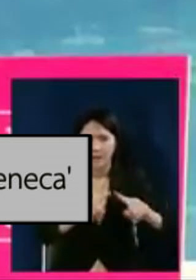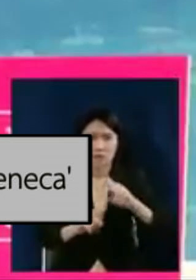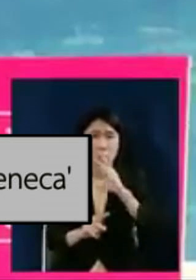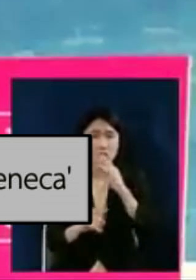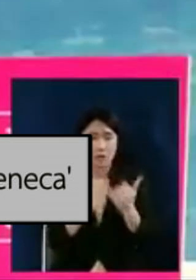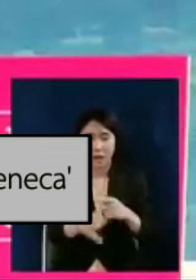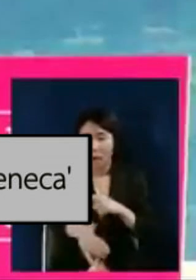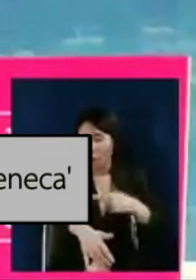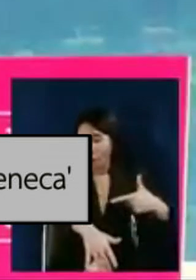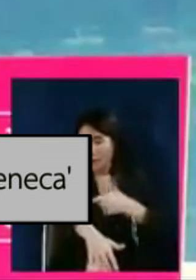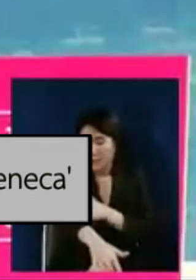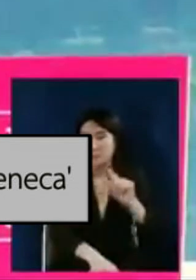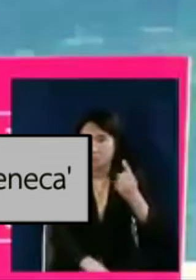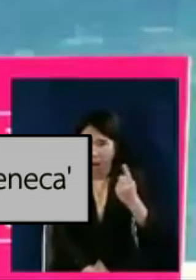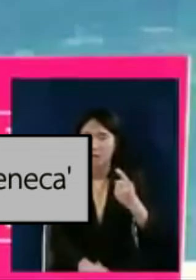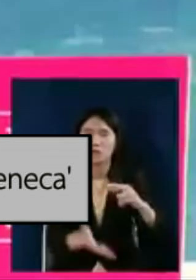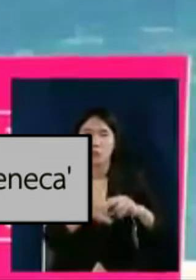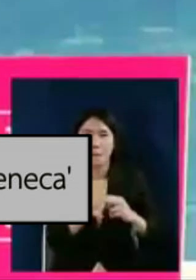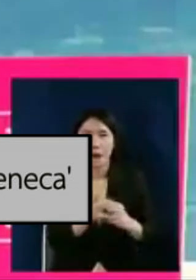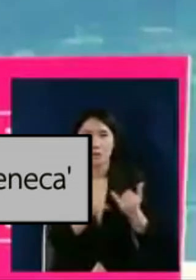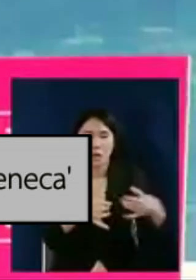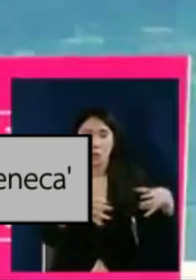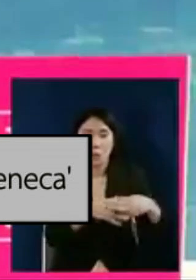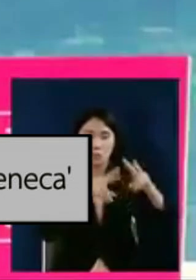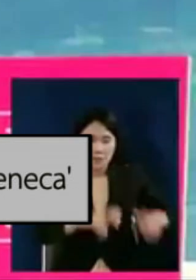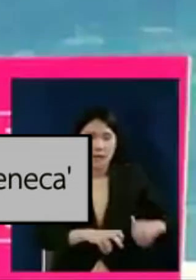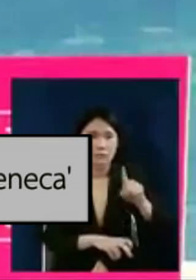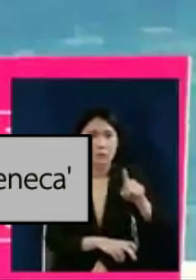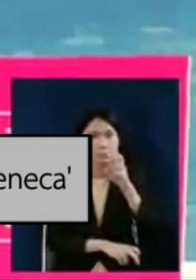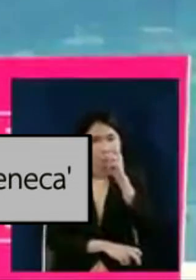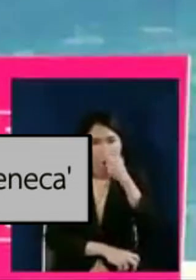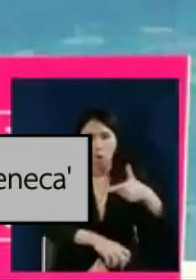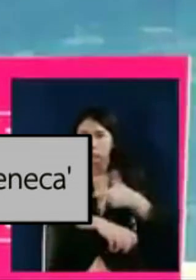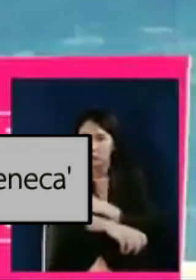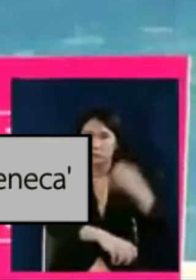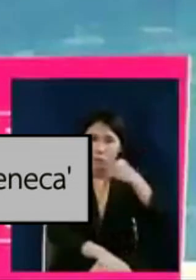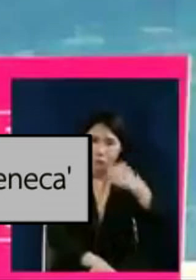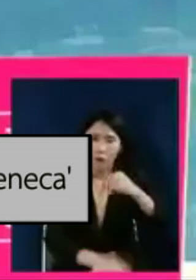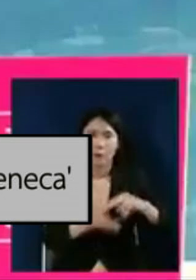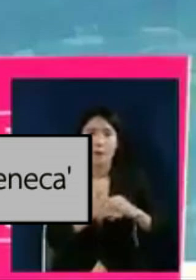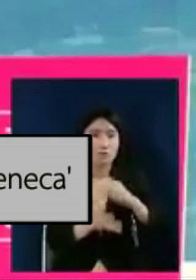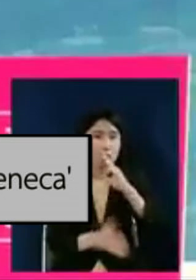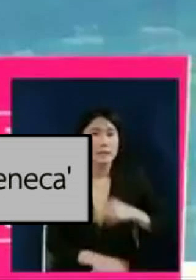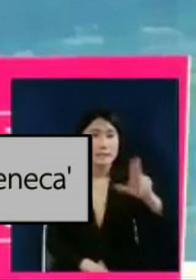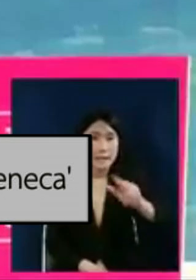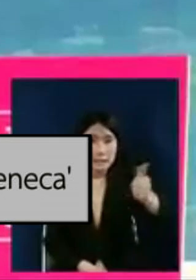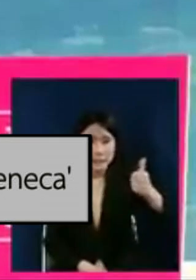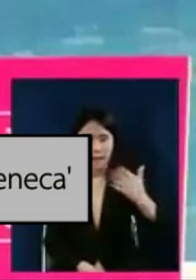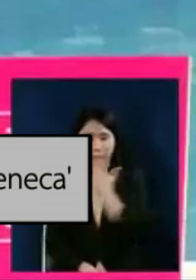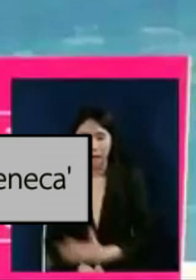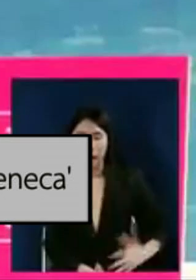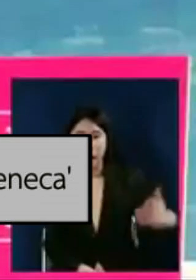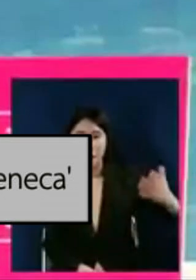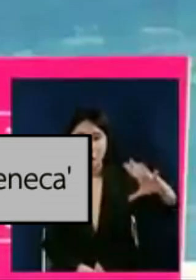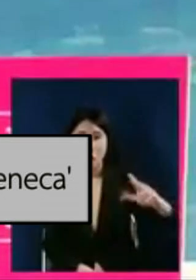ต้องทดลองอย่างถี่ถ้วนนะครับถึงจะอนุมัติมาให้เราใช้ได้เรียนของเรา